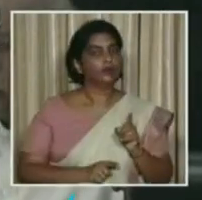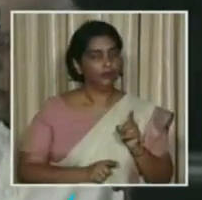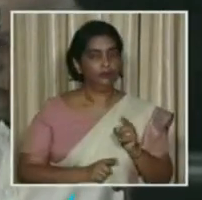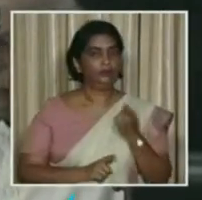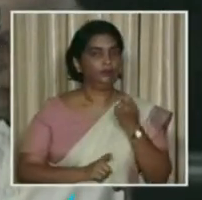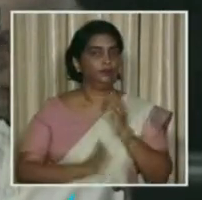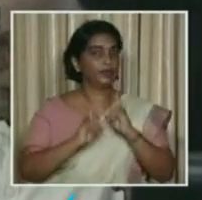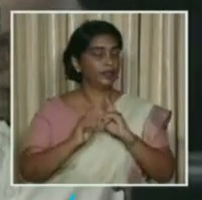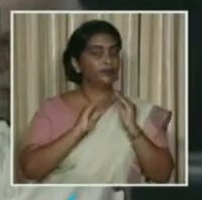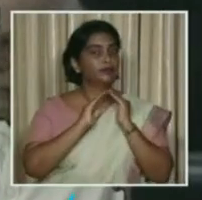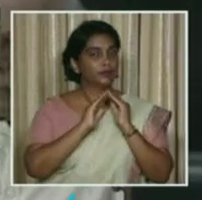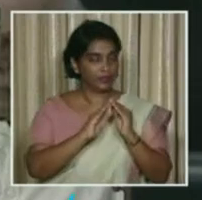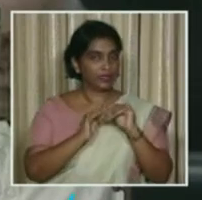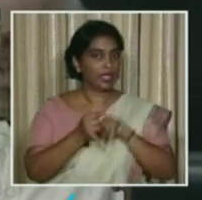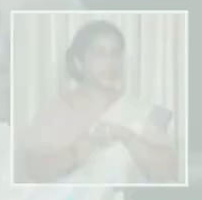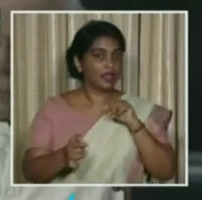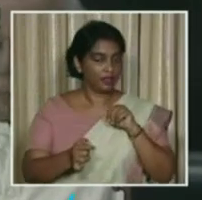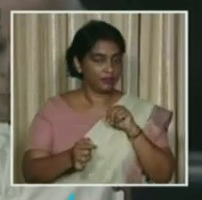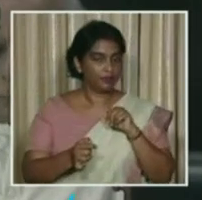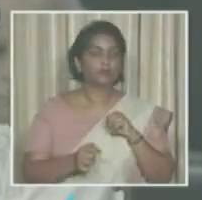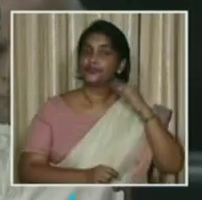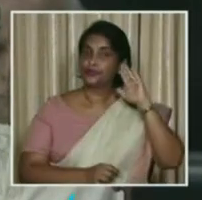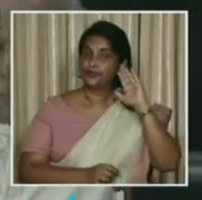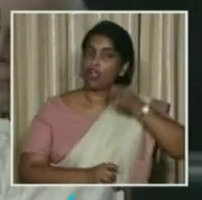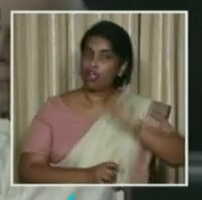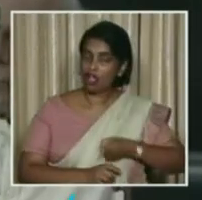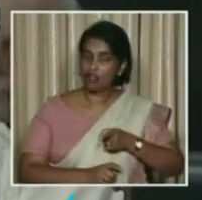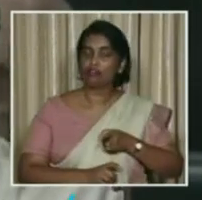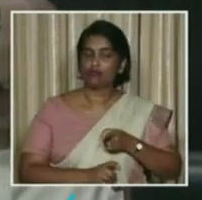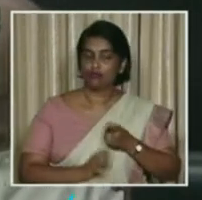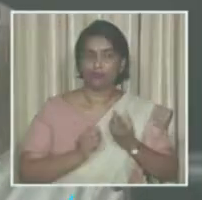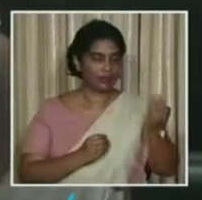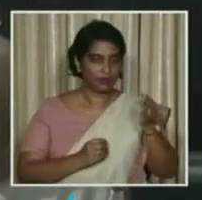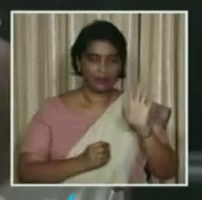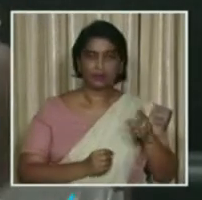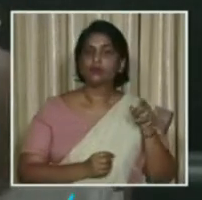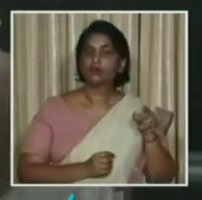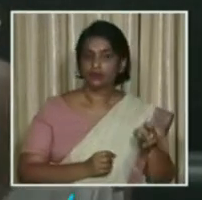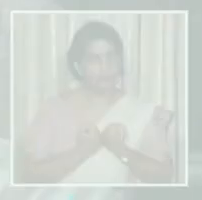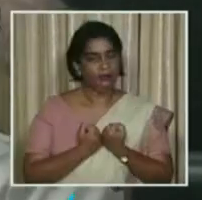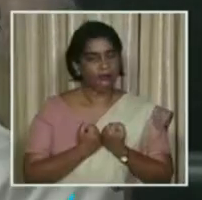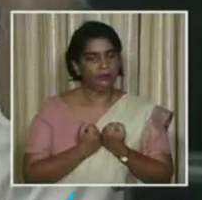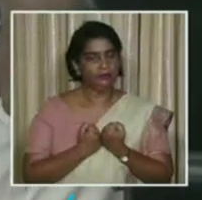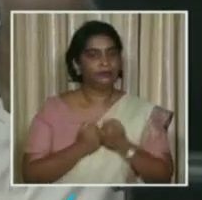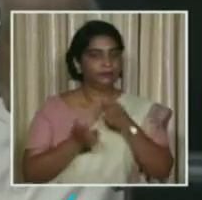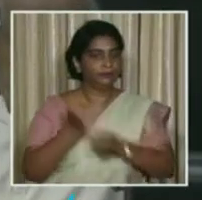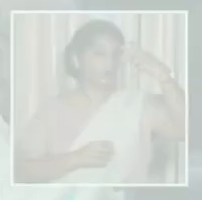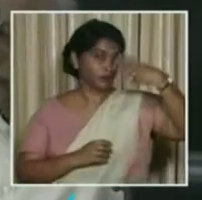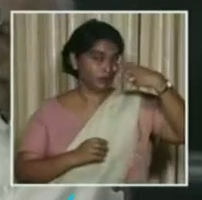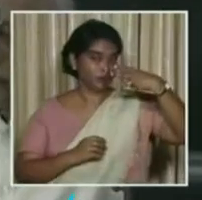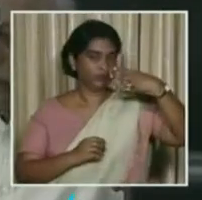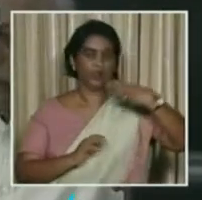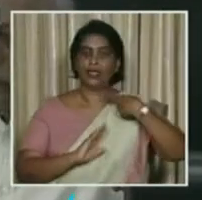මුදල් අමාත්‍යාංශයේ ලේකම්තුමාට විශේෂ අනුමැතිය ලබා දීලා තියෙනවා මේ පිළිබඳ වුවමනා කිවිසුම් අත්සන්